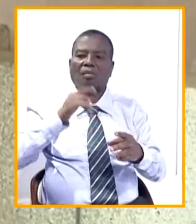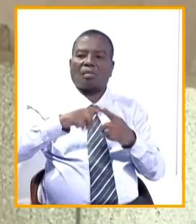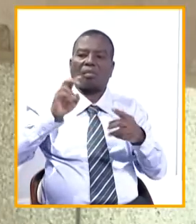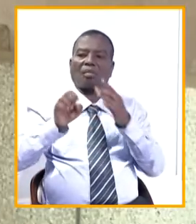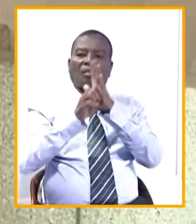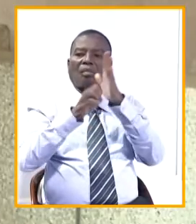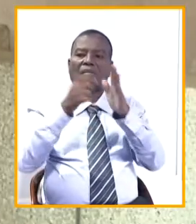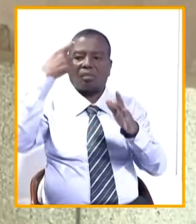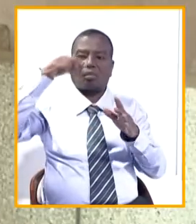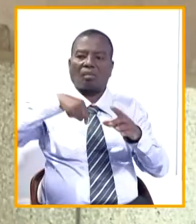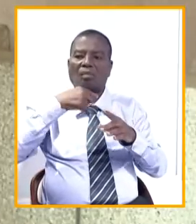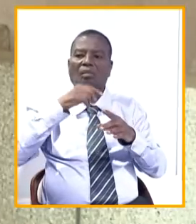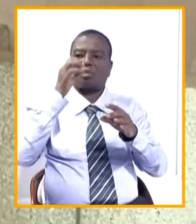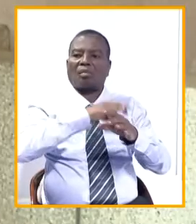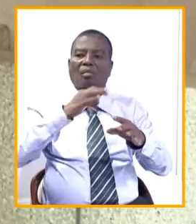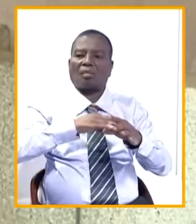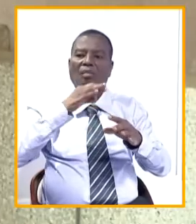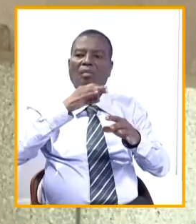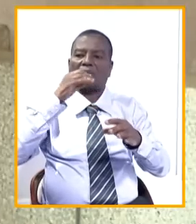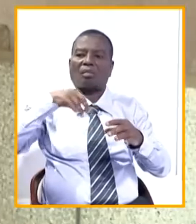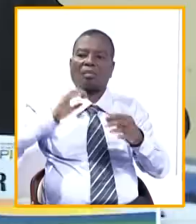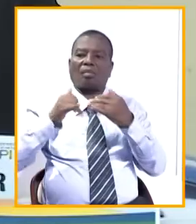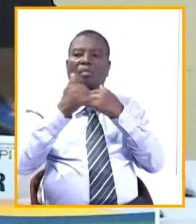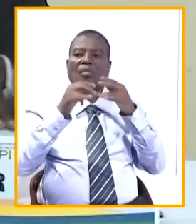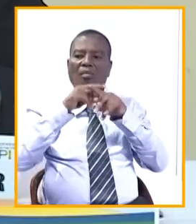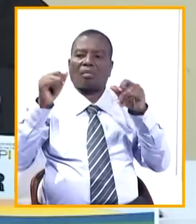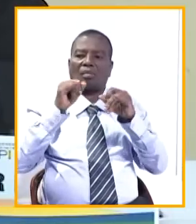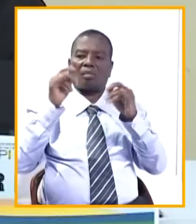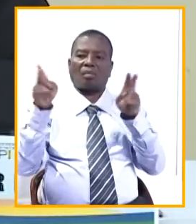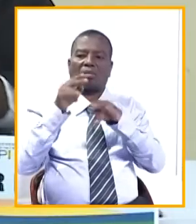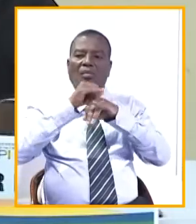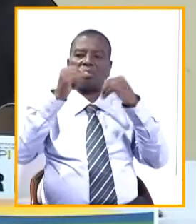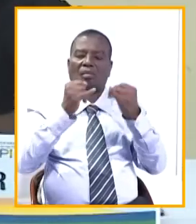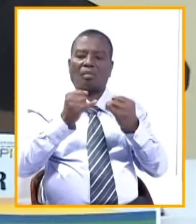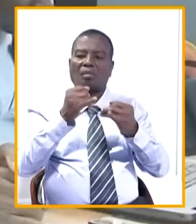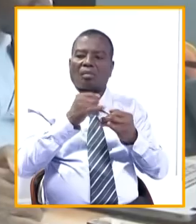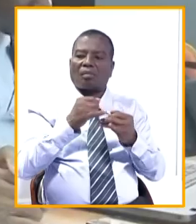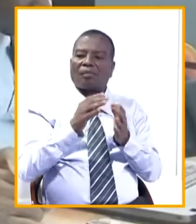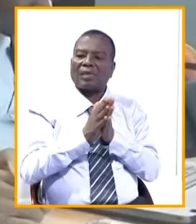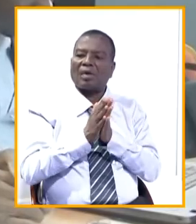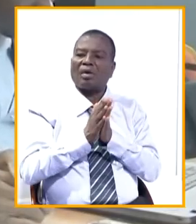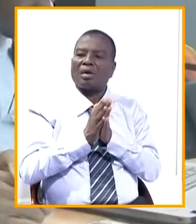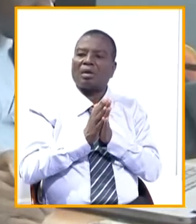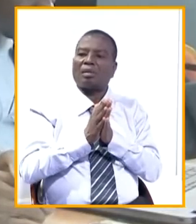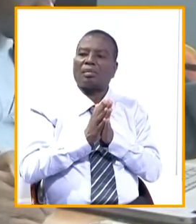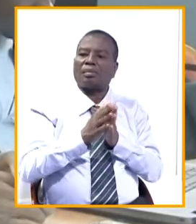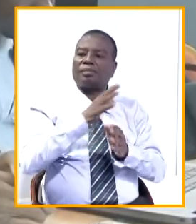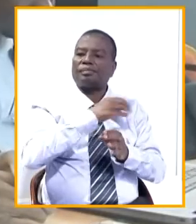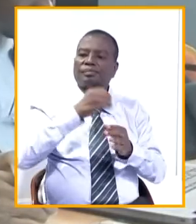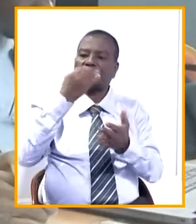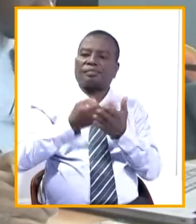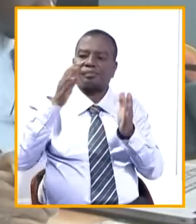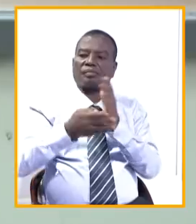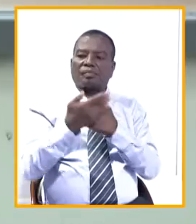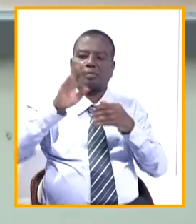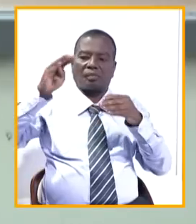notre économie, pour que ce soit profitable à nos PME. L'actualisation de la stratégie nationale de l'APE est financée